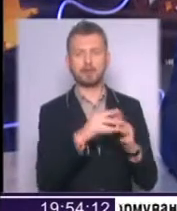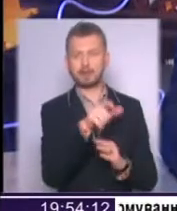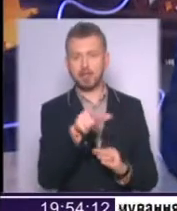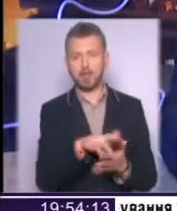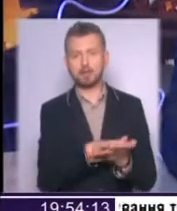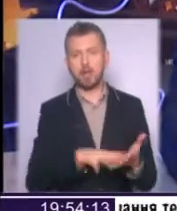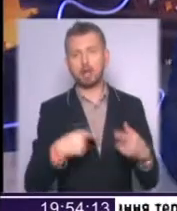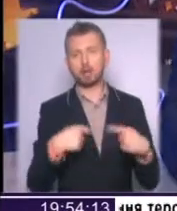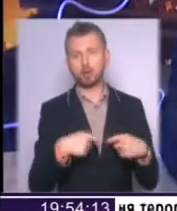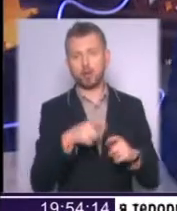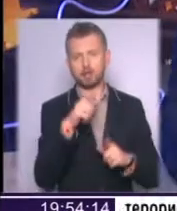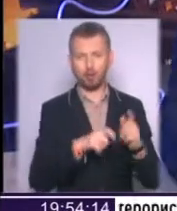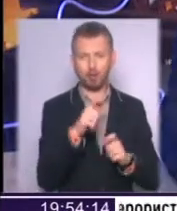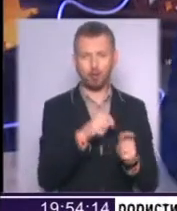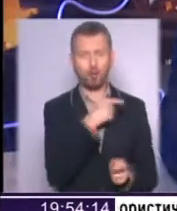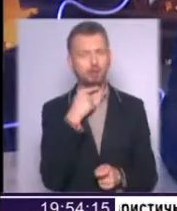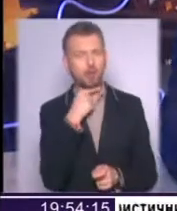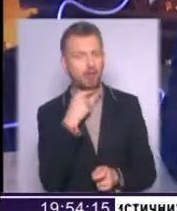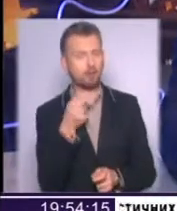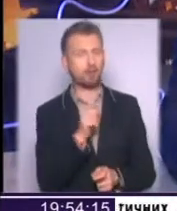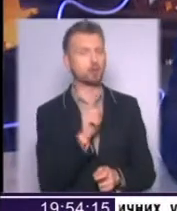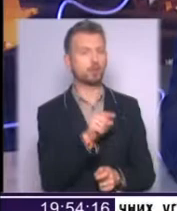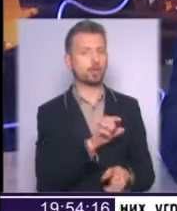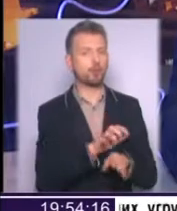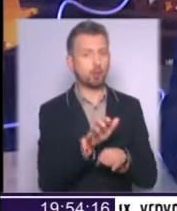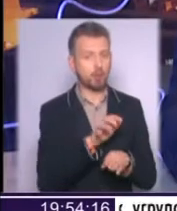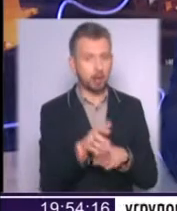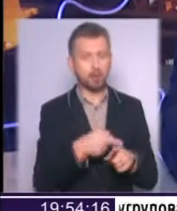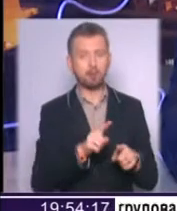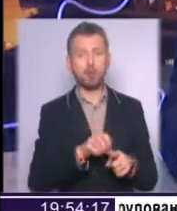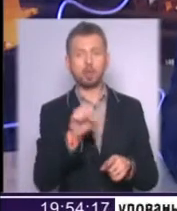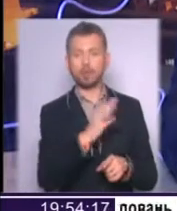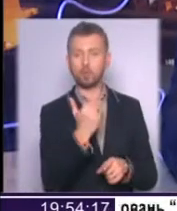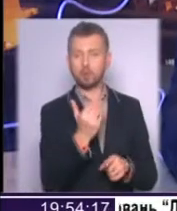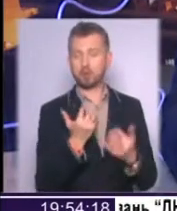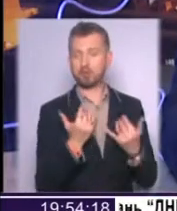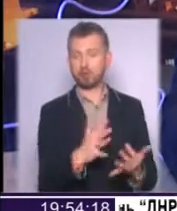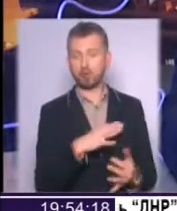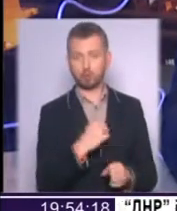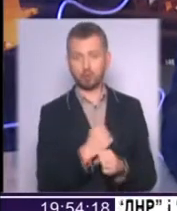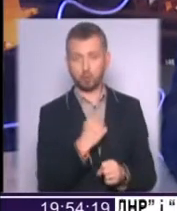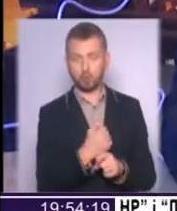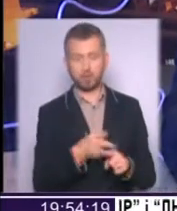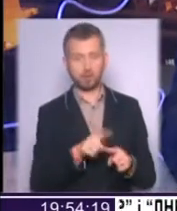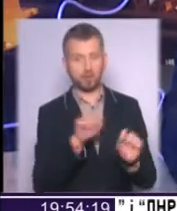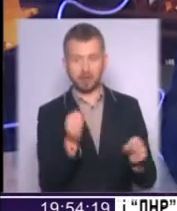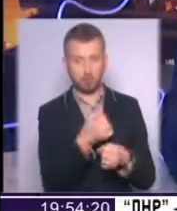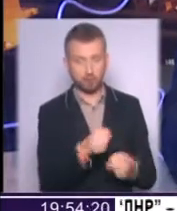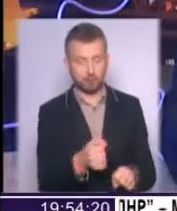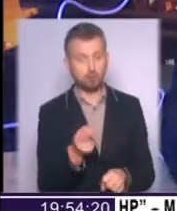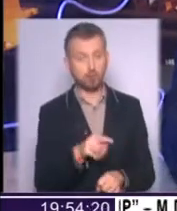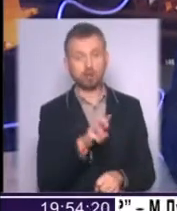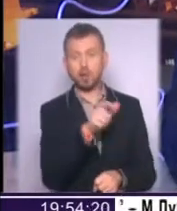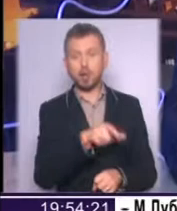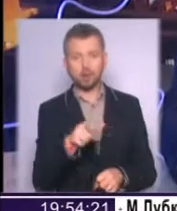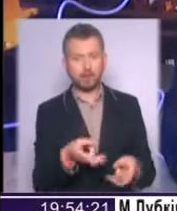продавати молоко, м'ясо, те, що вони виробляють, бо європейські вимоги були зробити це неможливим, і тоді б люди